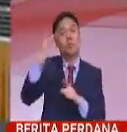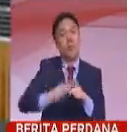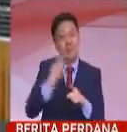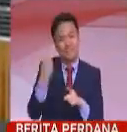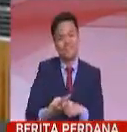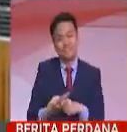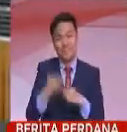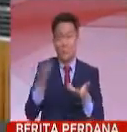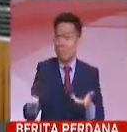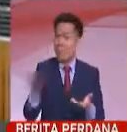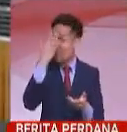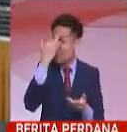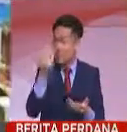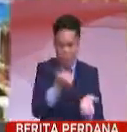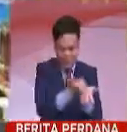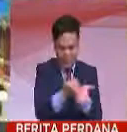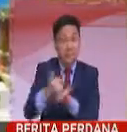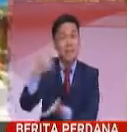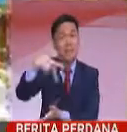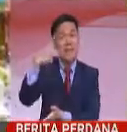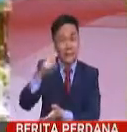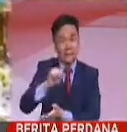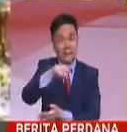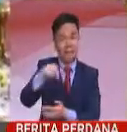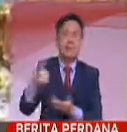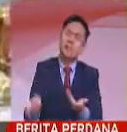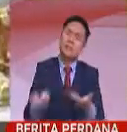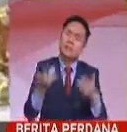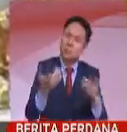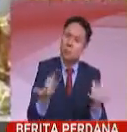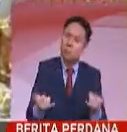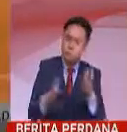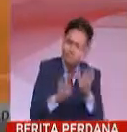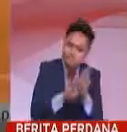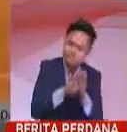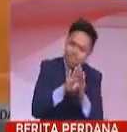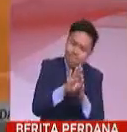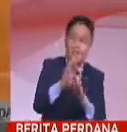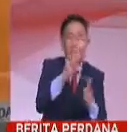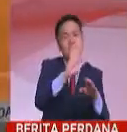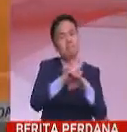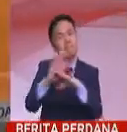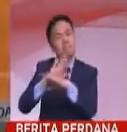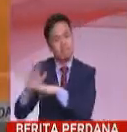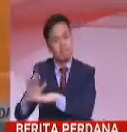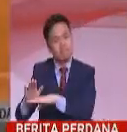Inisiatif ini bagi membantu peniaga kecil yang terjejas susulan pandemik COVID-19.